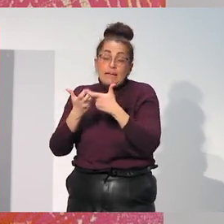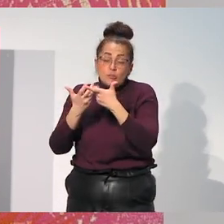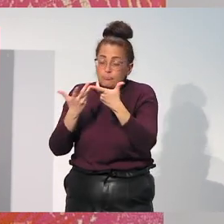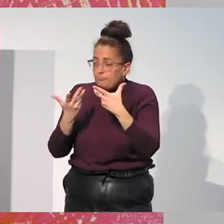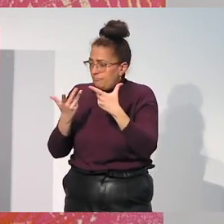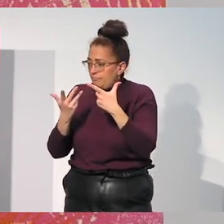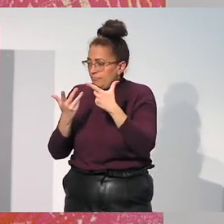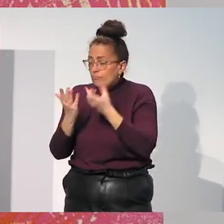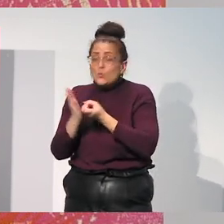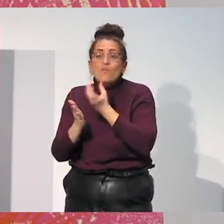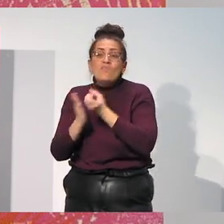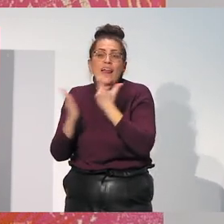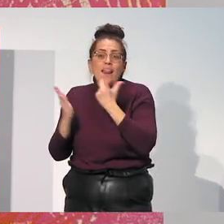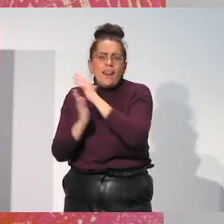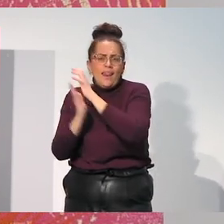magnifiques nouvelles